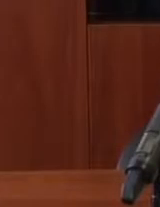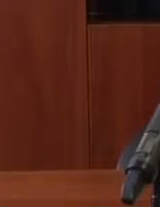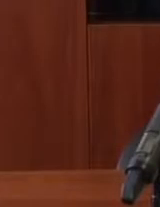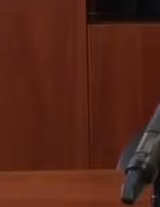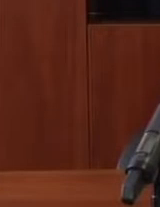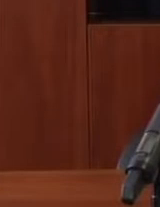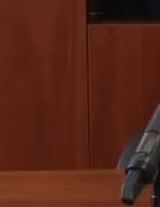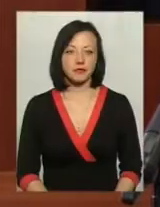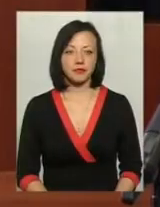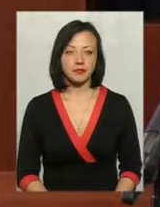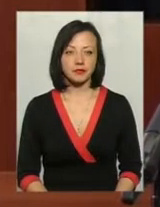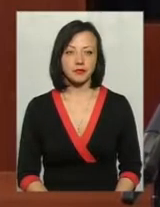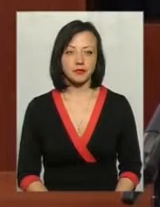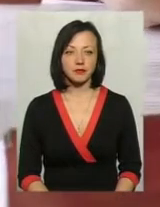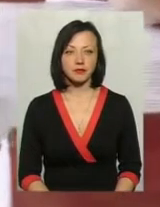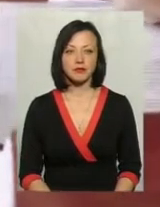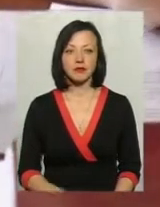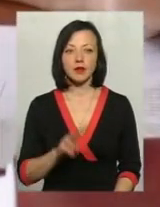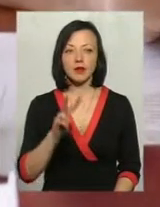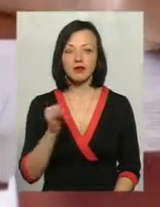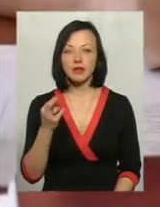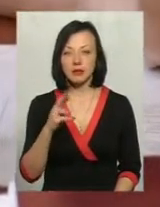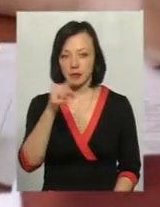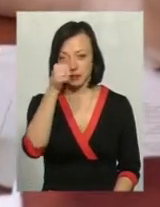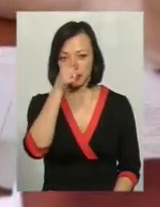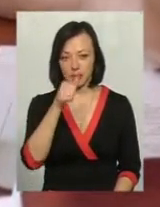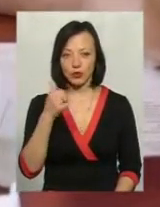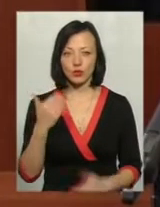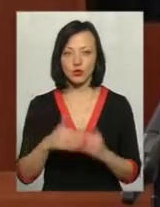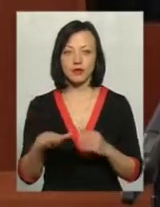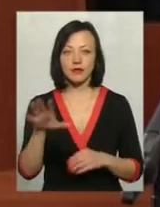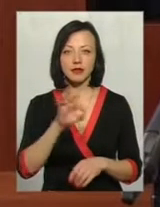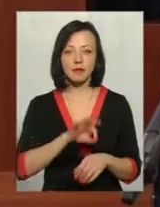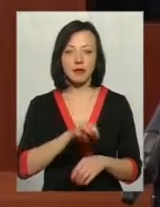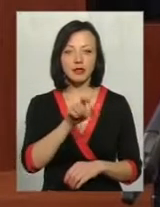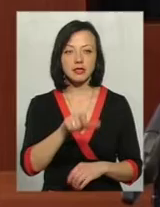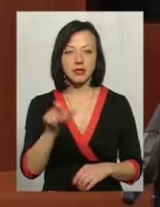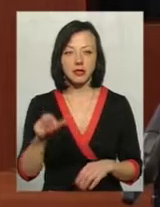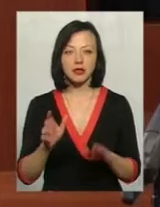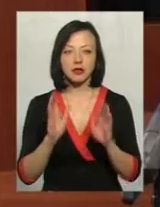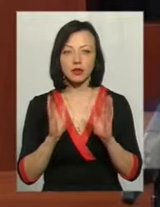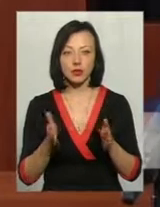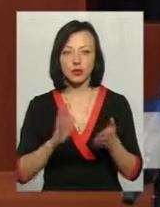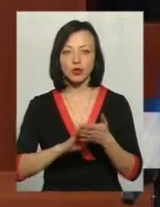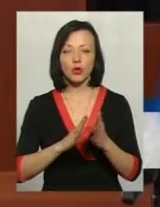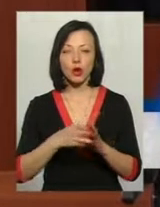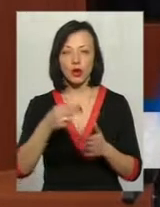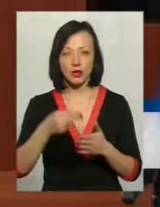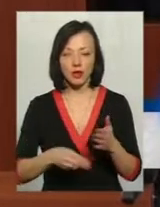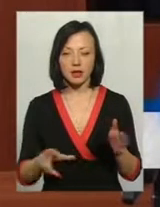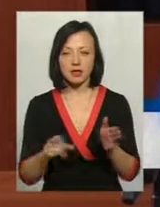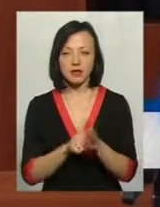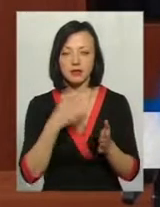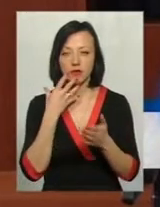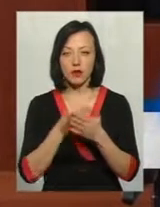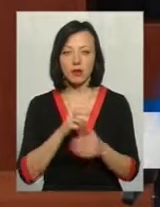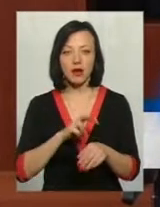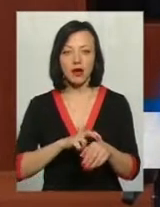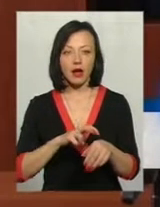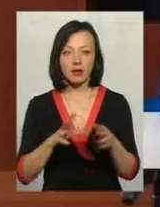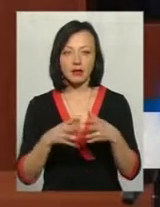В липні місяці вже всі пацієнти будуть укладати із своїми лікарями